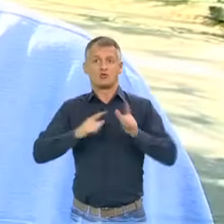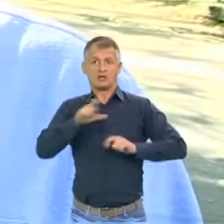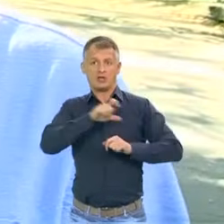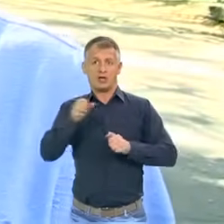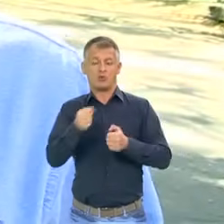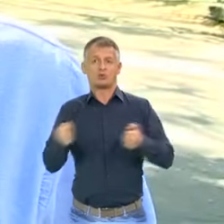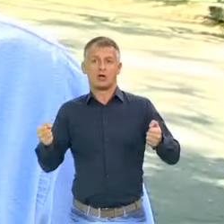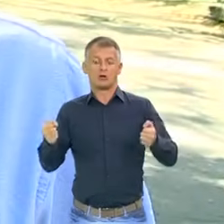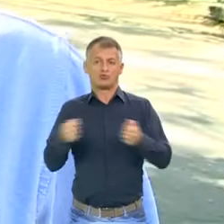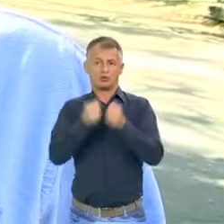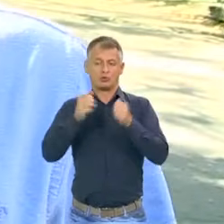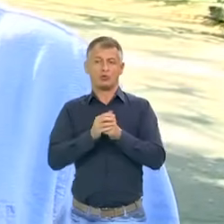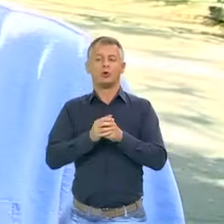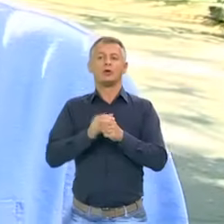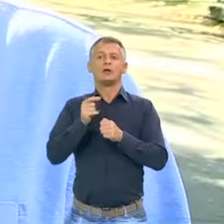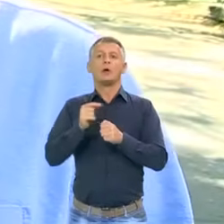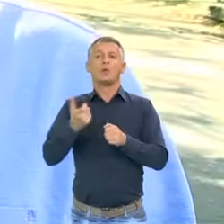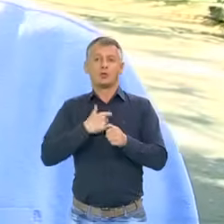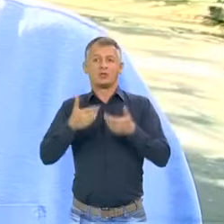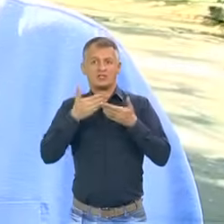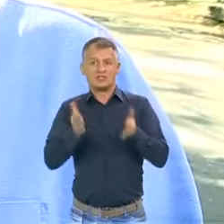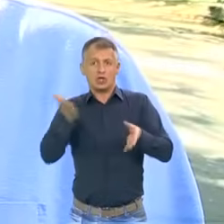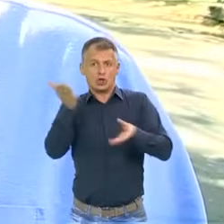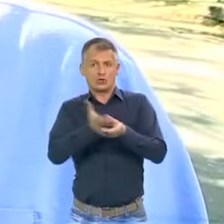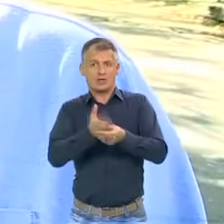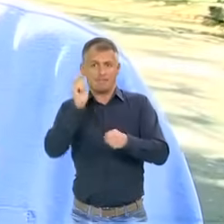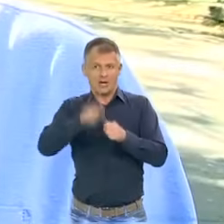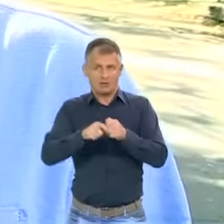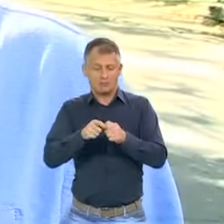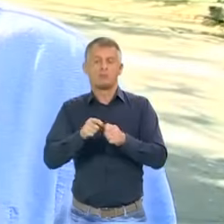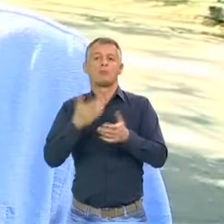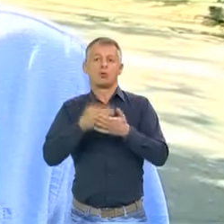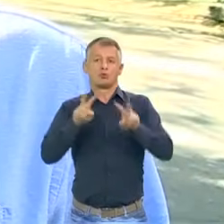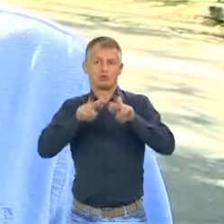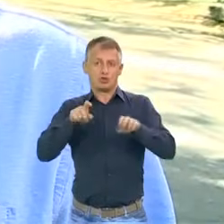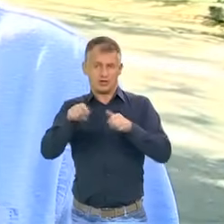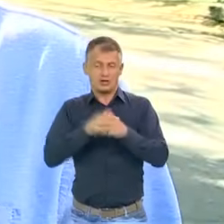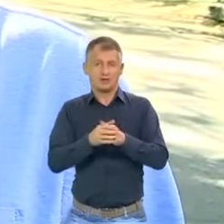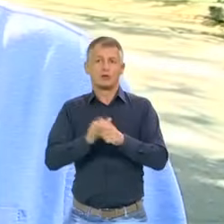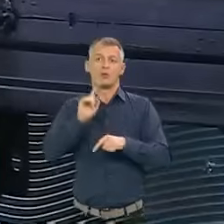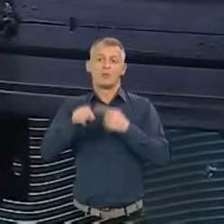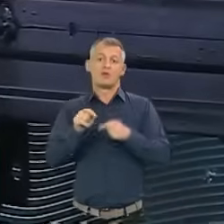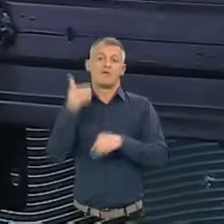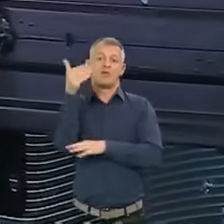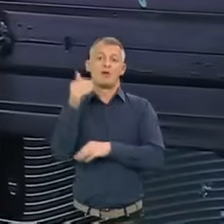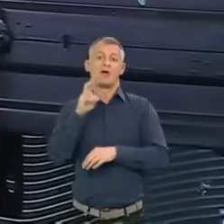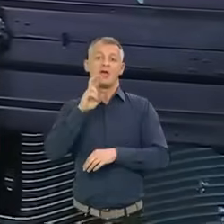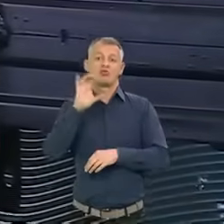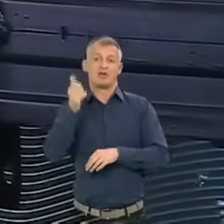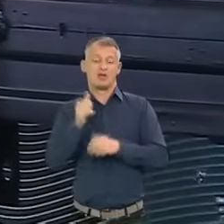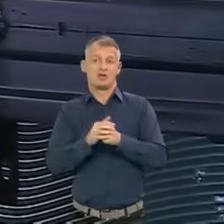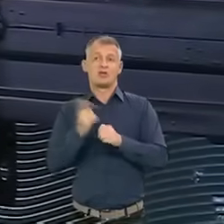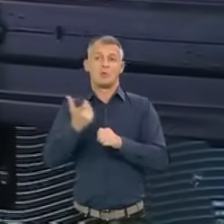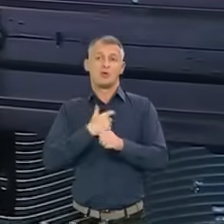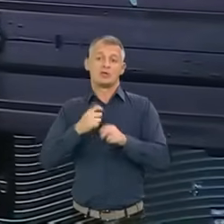vinovatului de producerea evenimentului urmând ca ulterior asiguratorul RCA având drept de regres